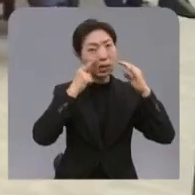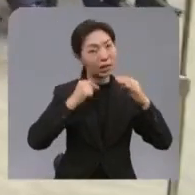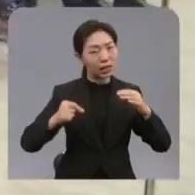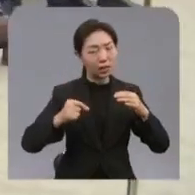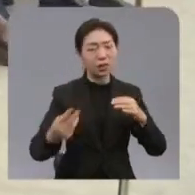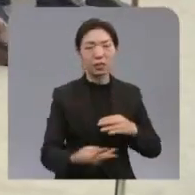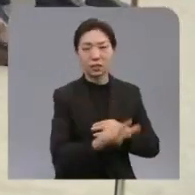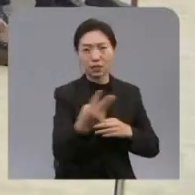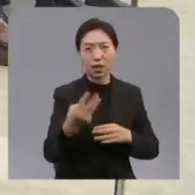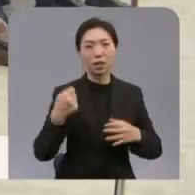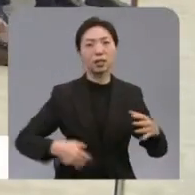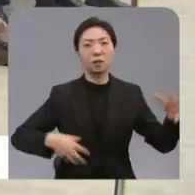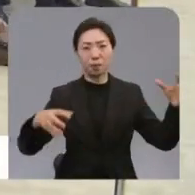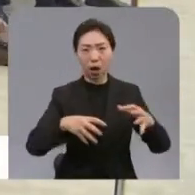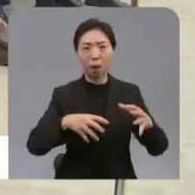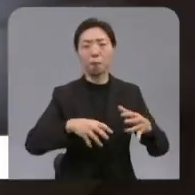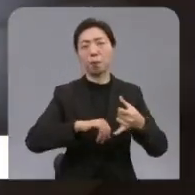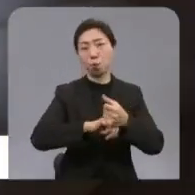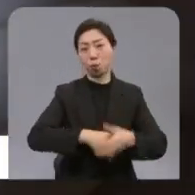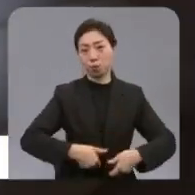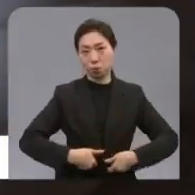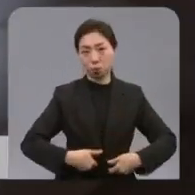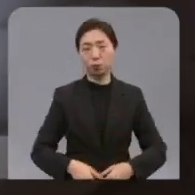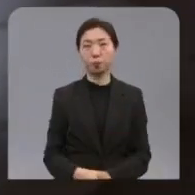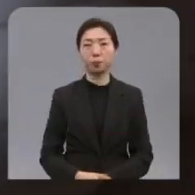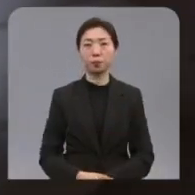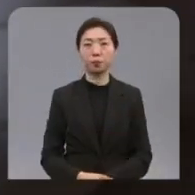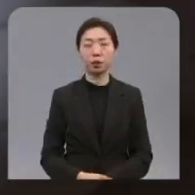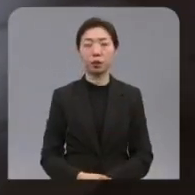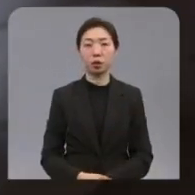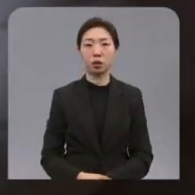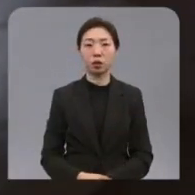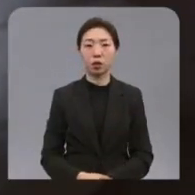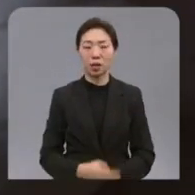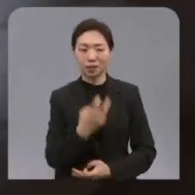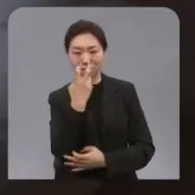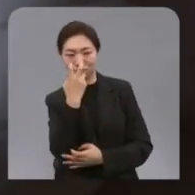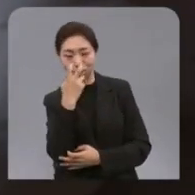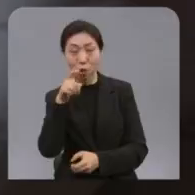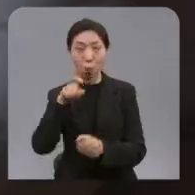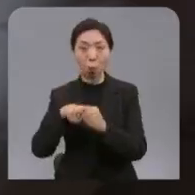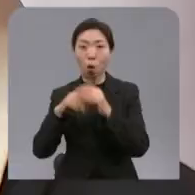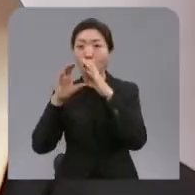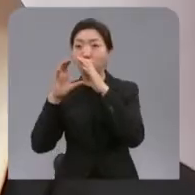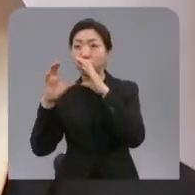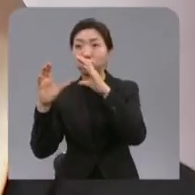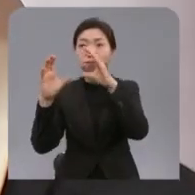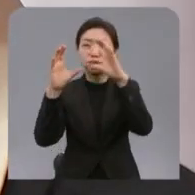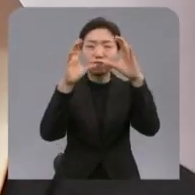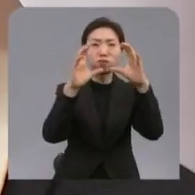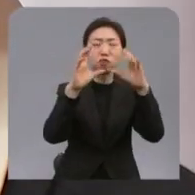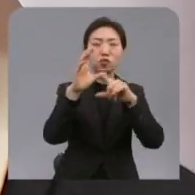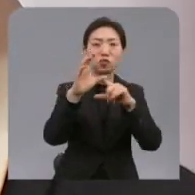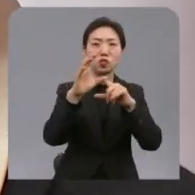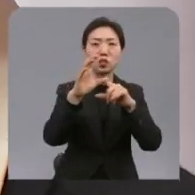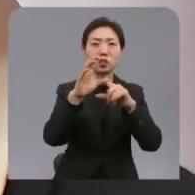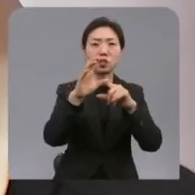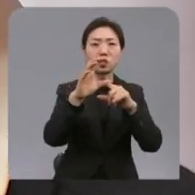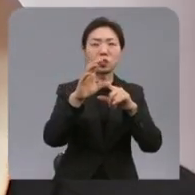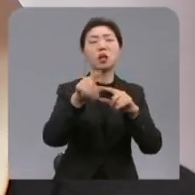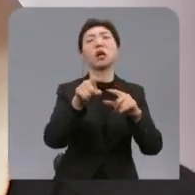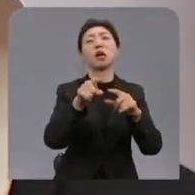中国の行動に対抗するため韓国と日本他の同盟国やパートナーと引き続き